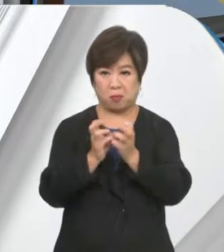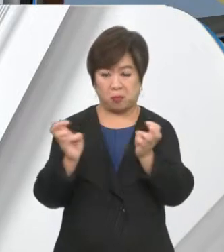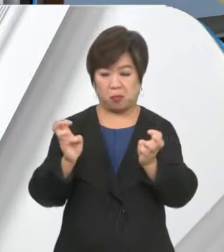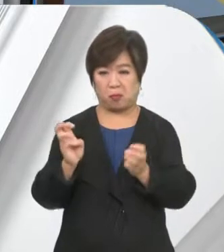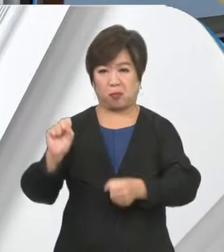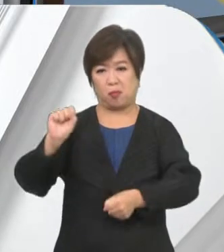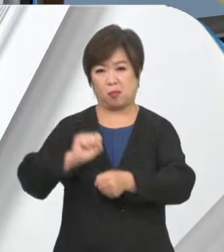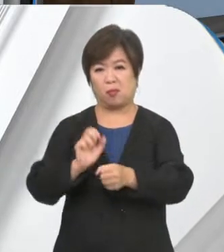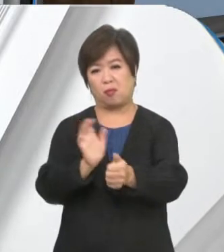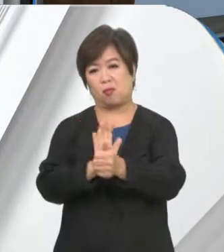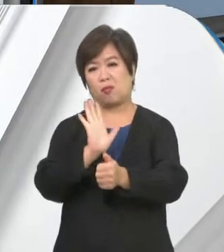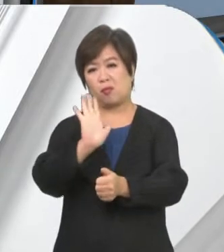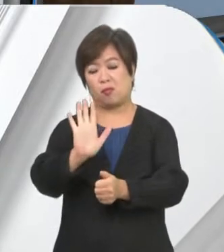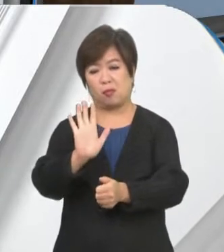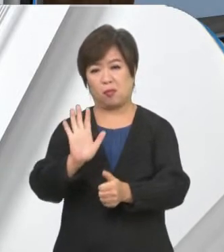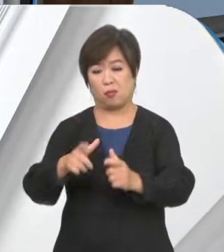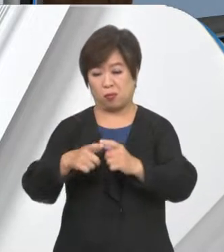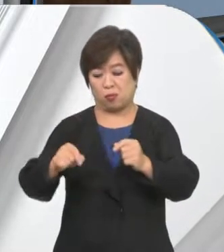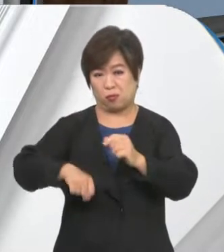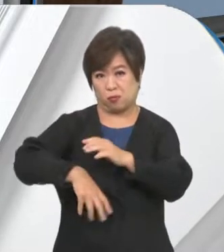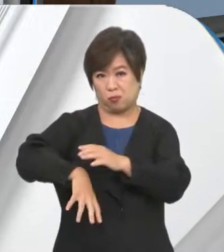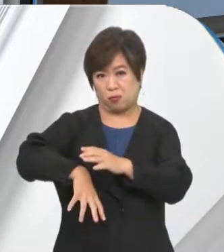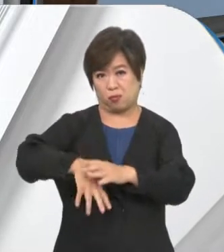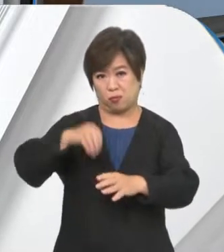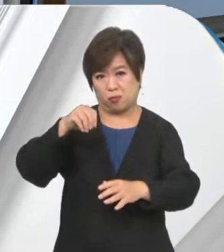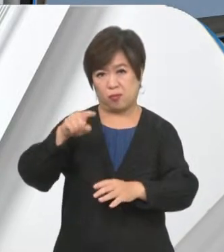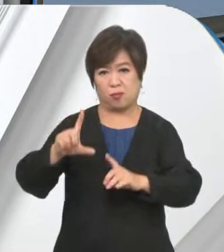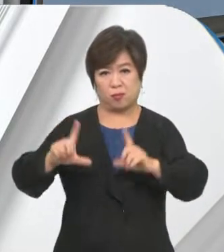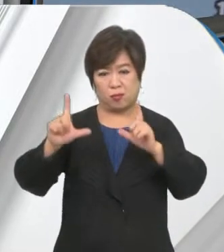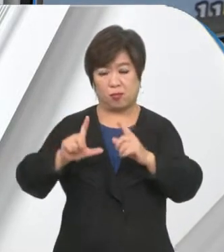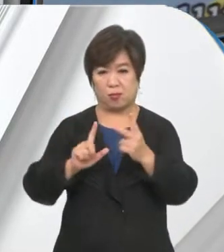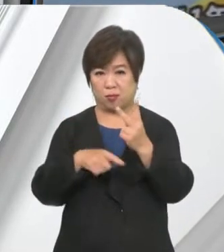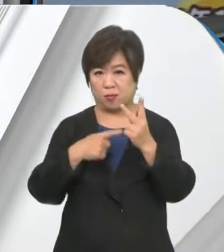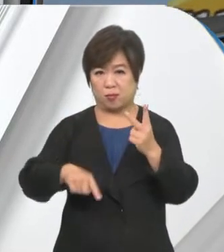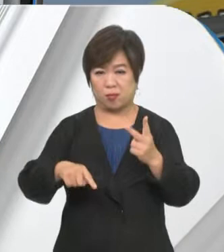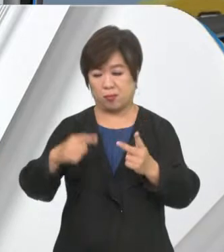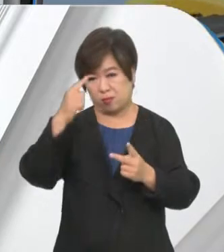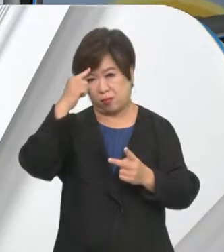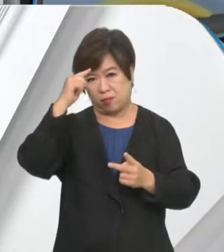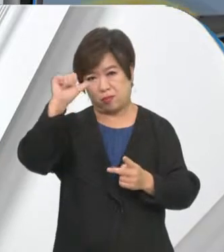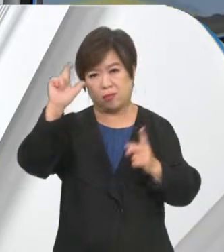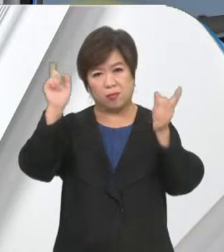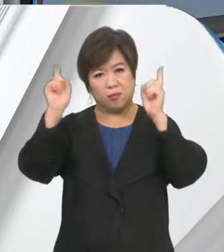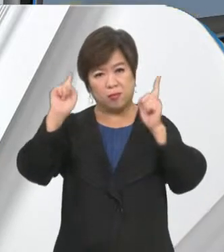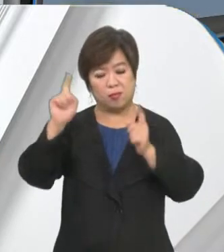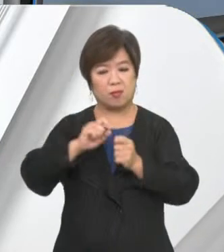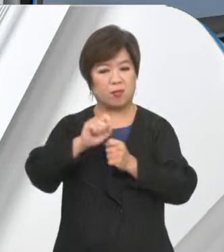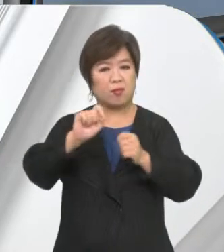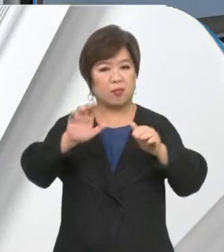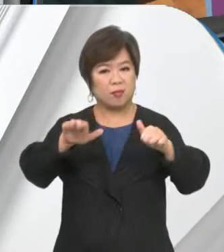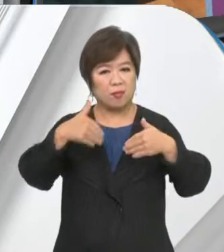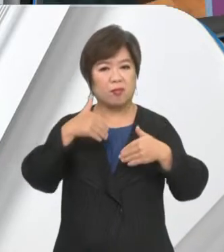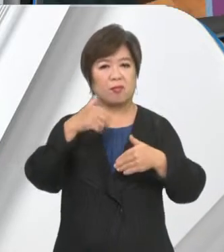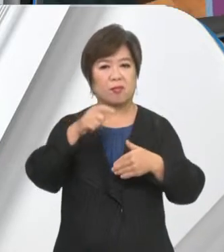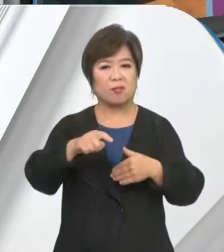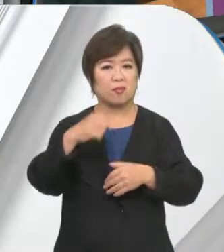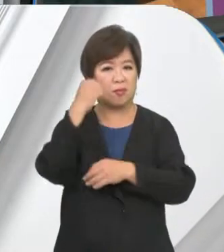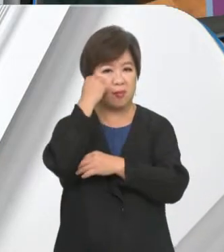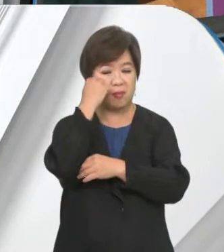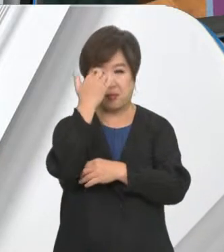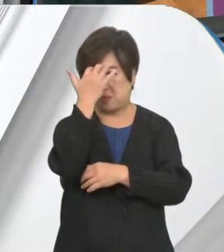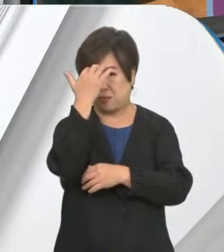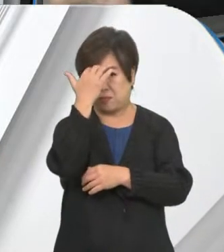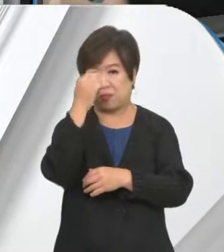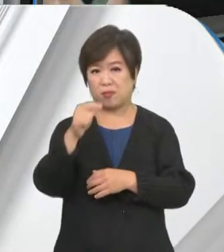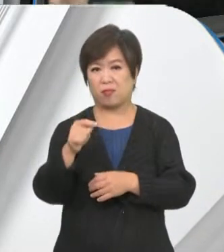码，然后又给付超多，日本东京送你5日酒，落很准肯定的相机旅馆取消签证